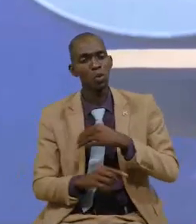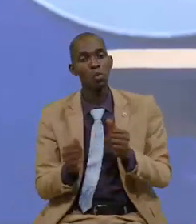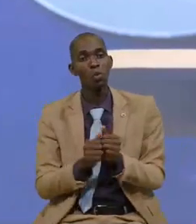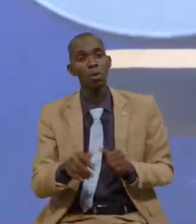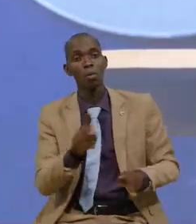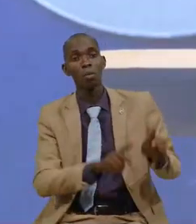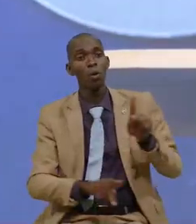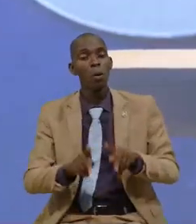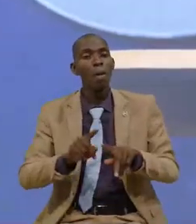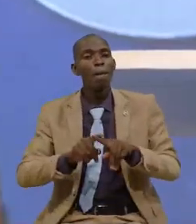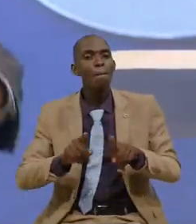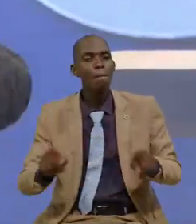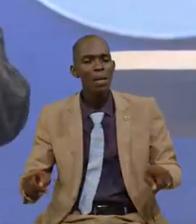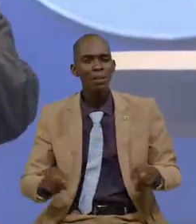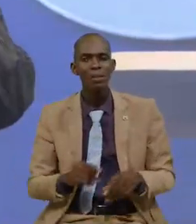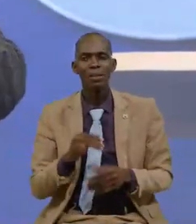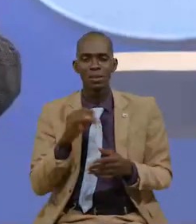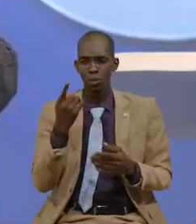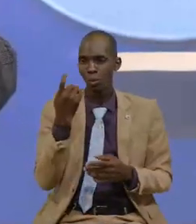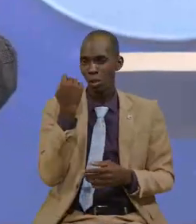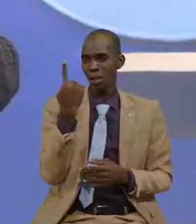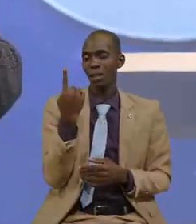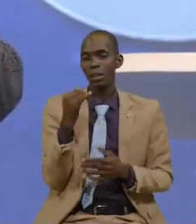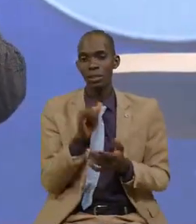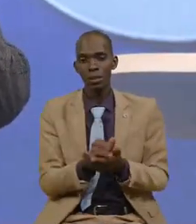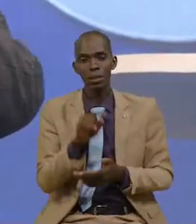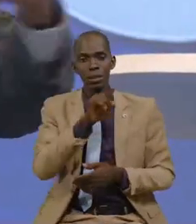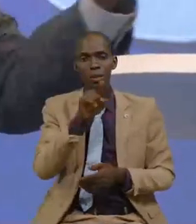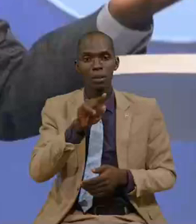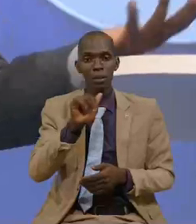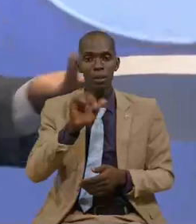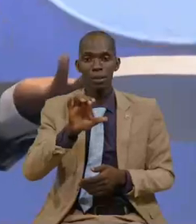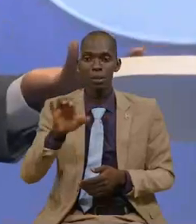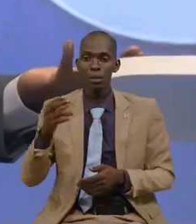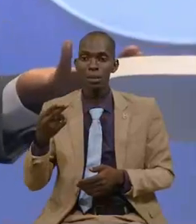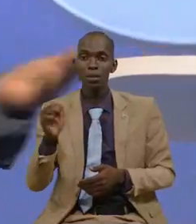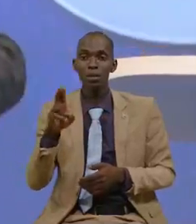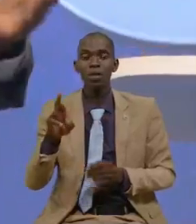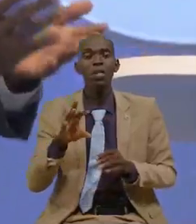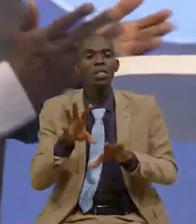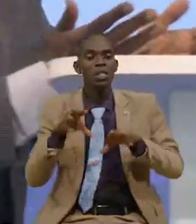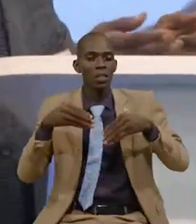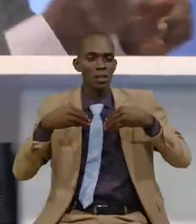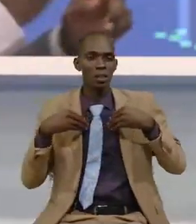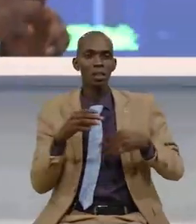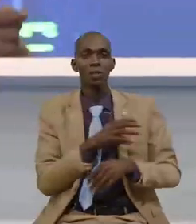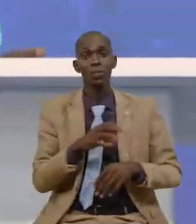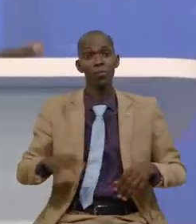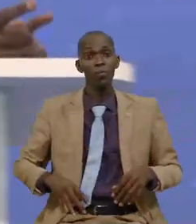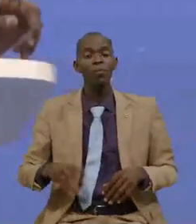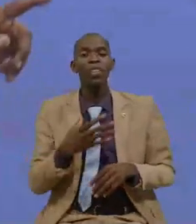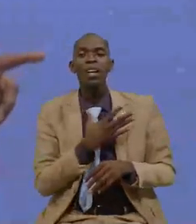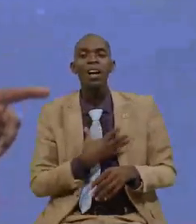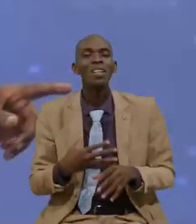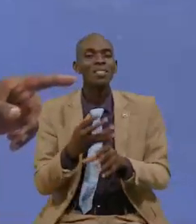pour m'amener ces gens. Mais vous savez, maintenant, Zachée est venu recevoir le Sauveur avec